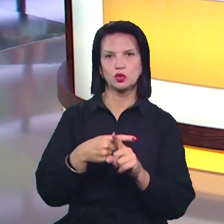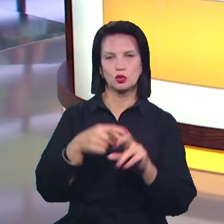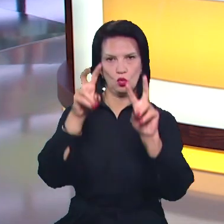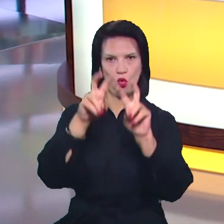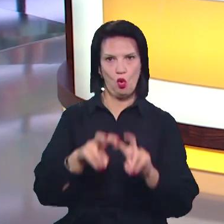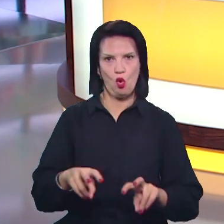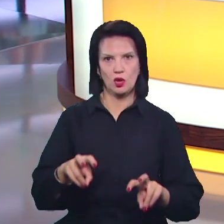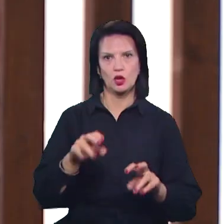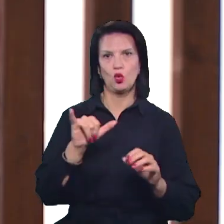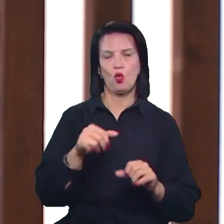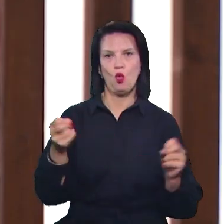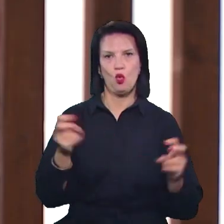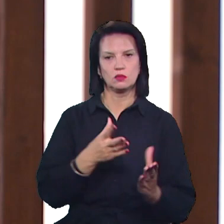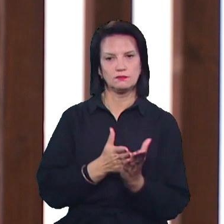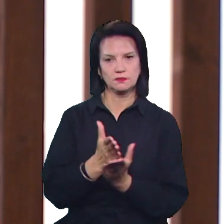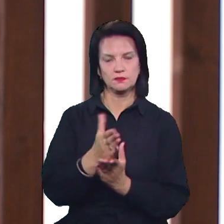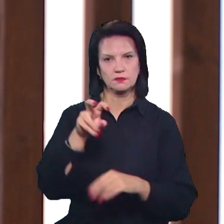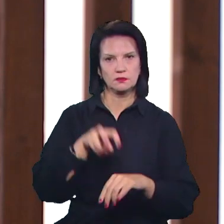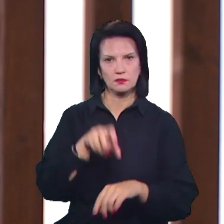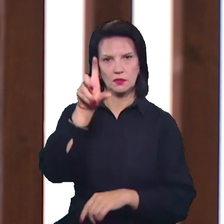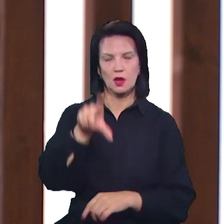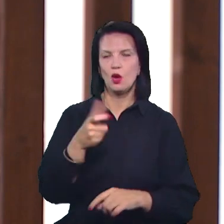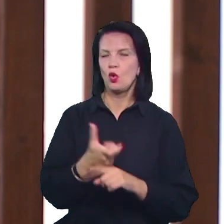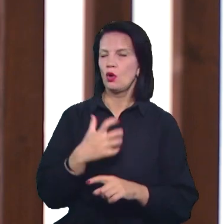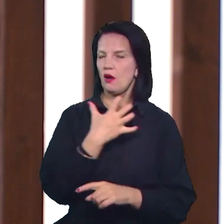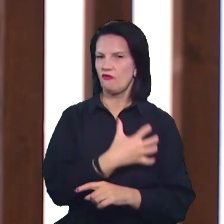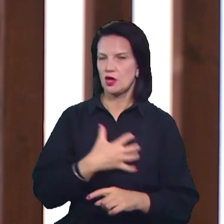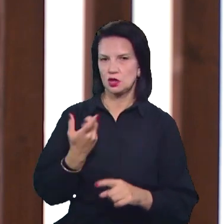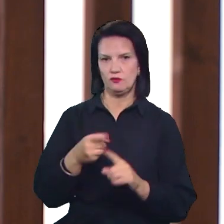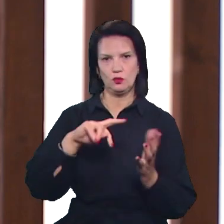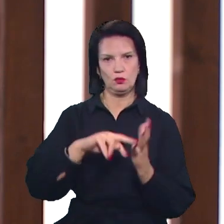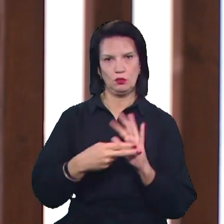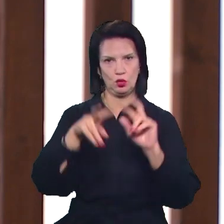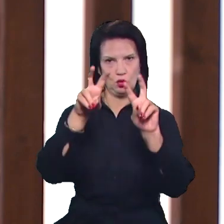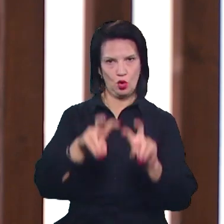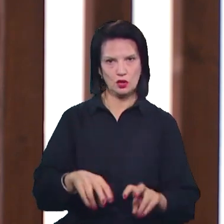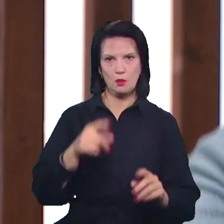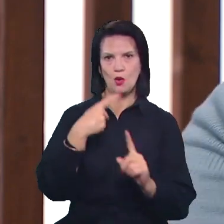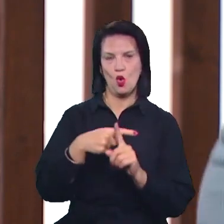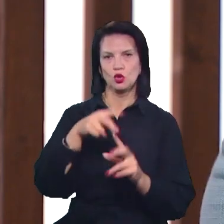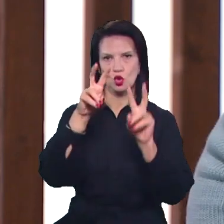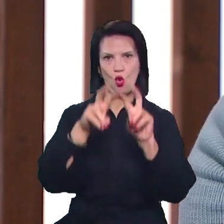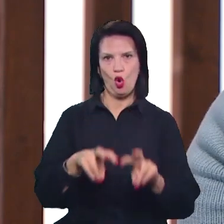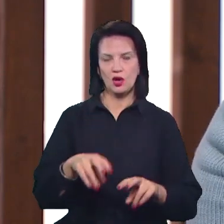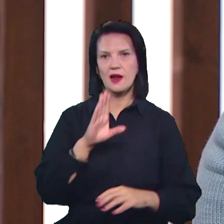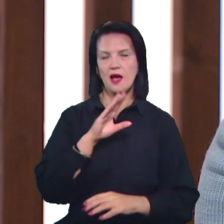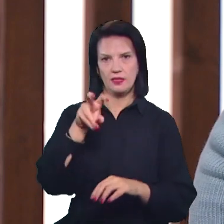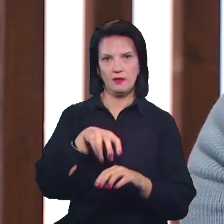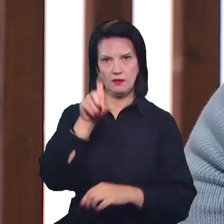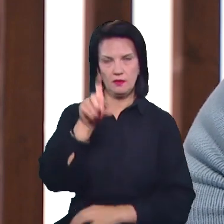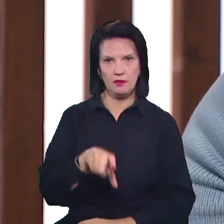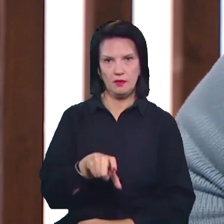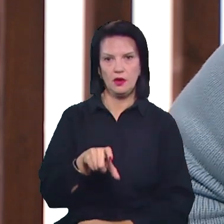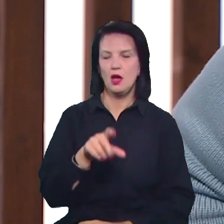у спеціаліста. Це дуже важливо, оця комбінація дослідження плюс огляд. Да, тому що не